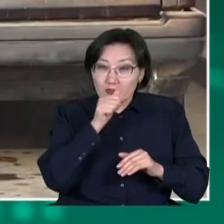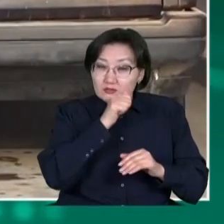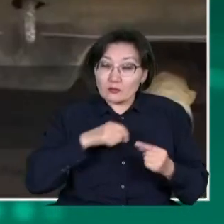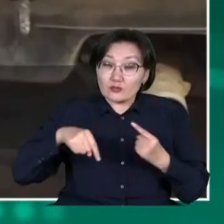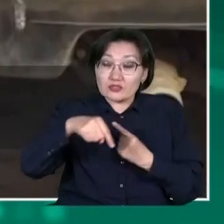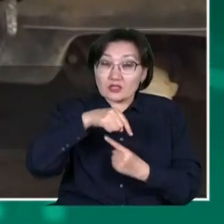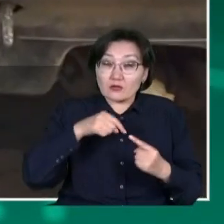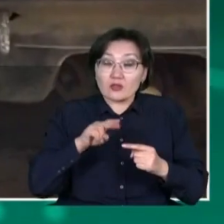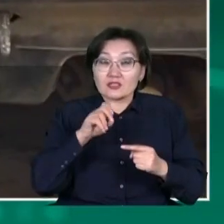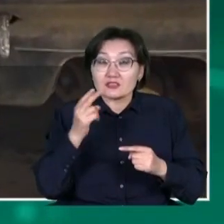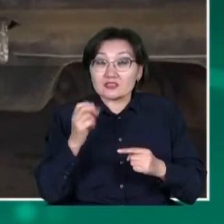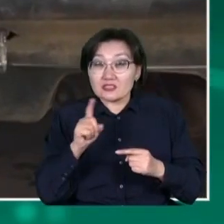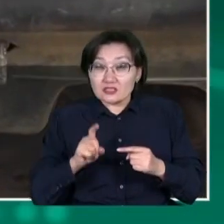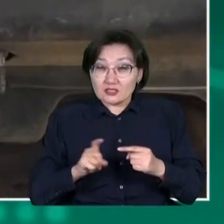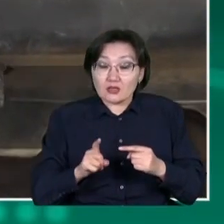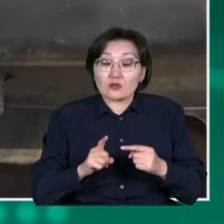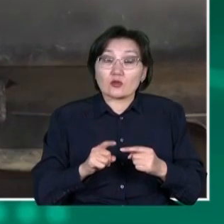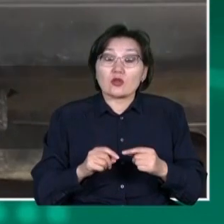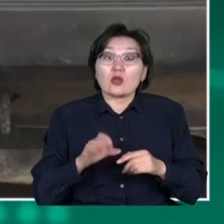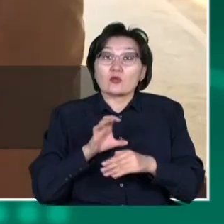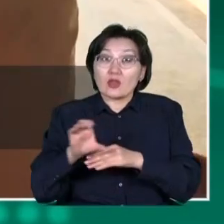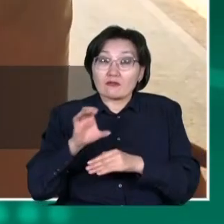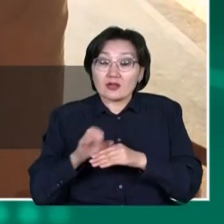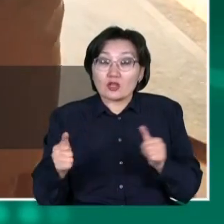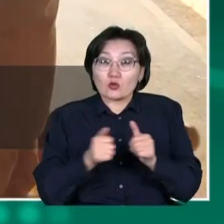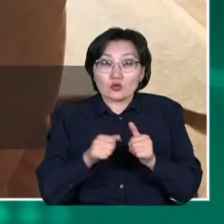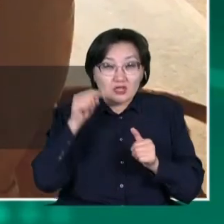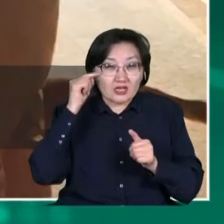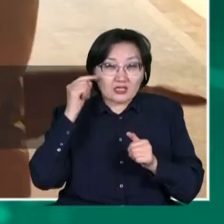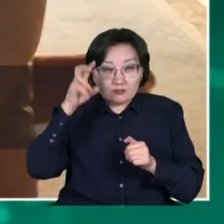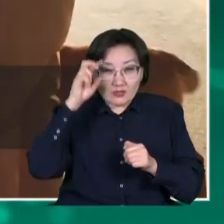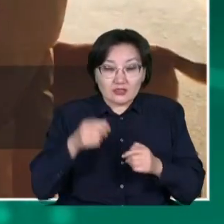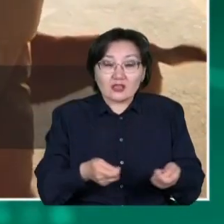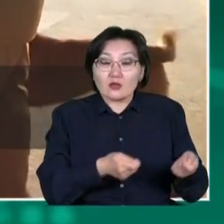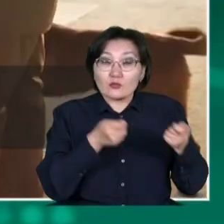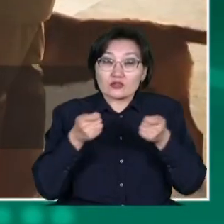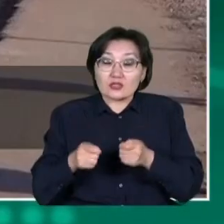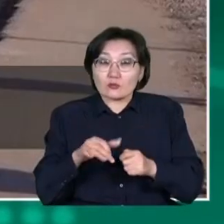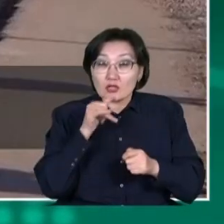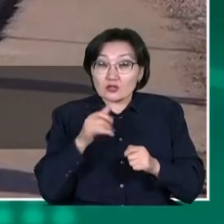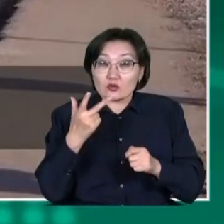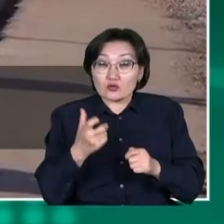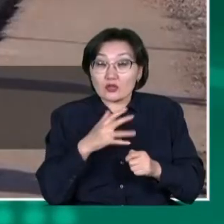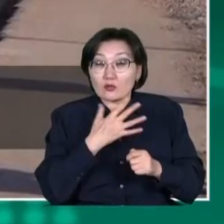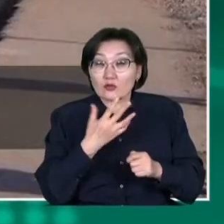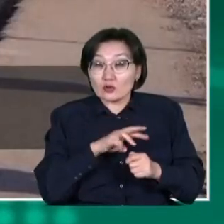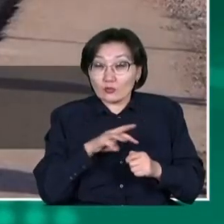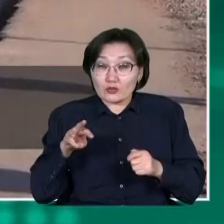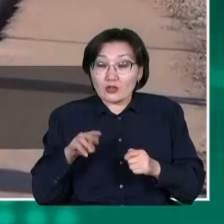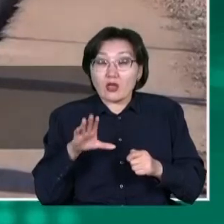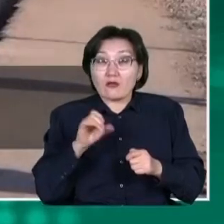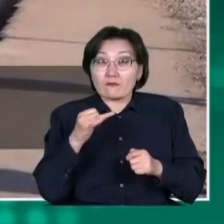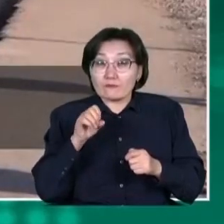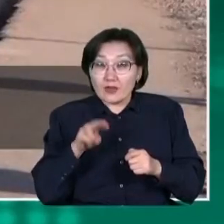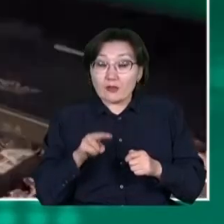кәсібеткендер акцизделетін өнімді көрші қырғыз елінен тасымалдап отырған. Олар шылыммен қоса 350 миллион теңгеге вейп